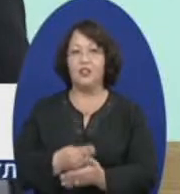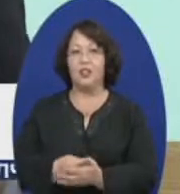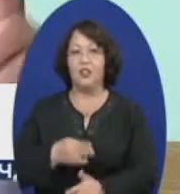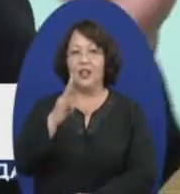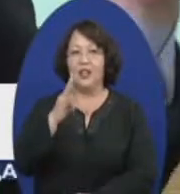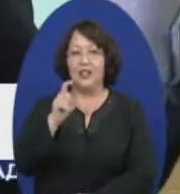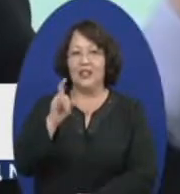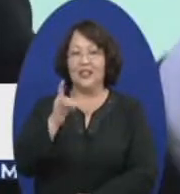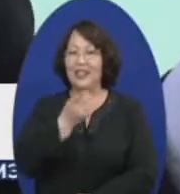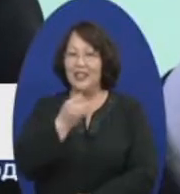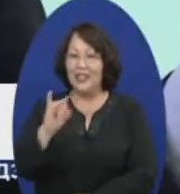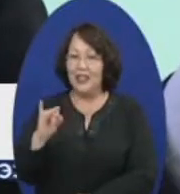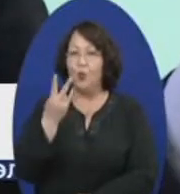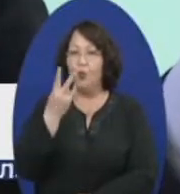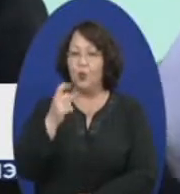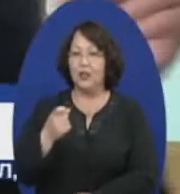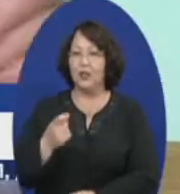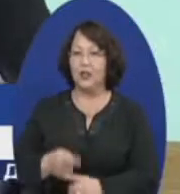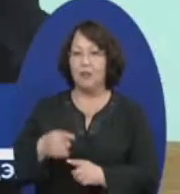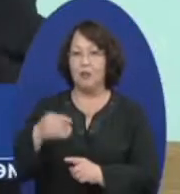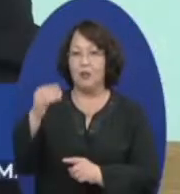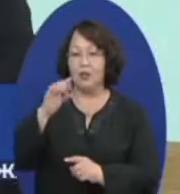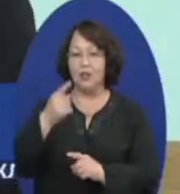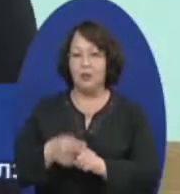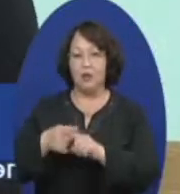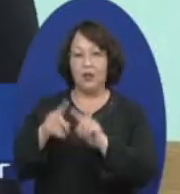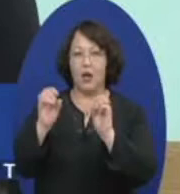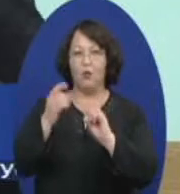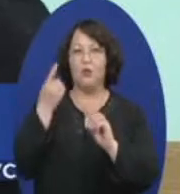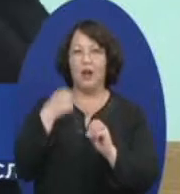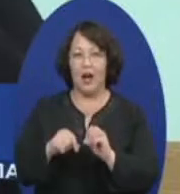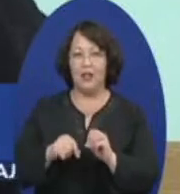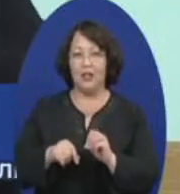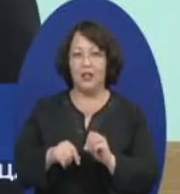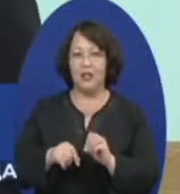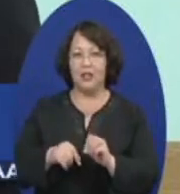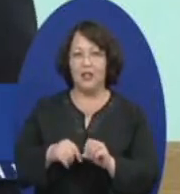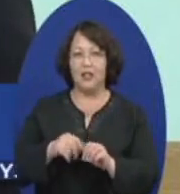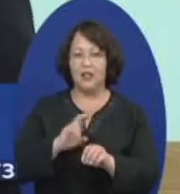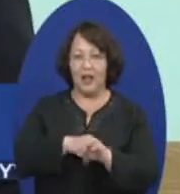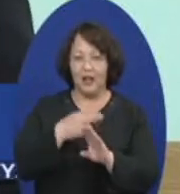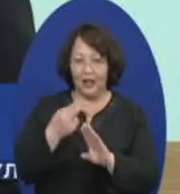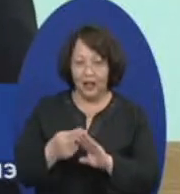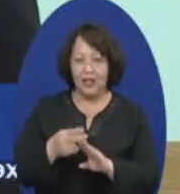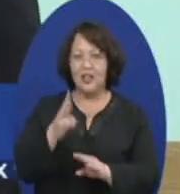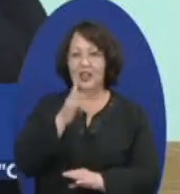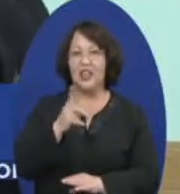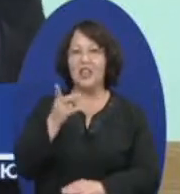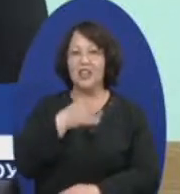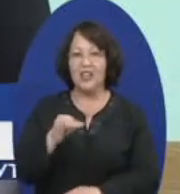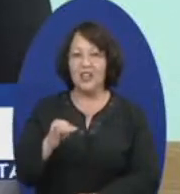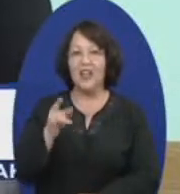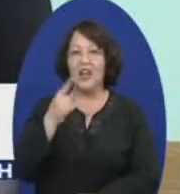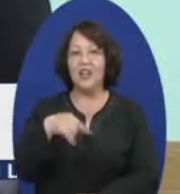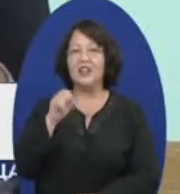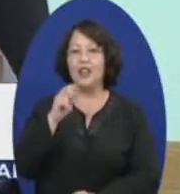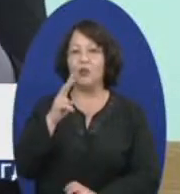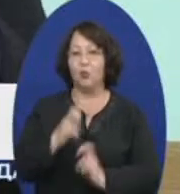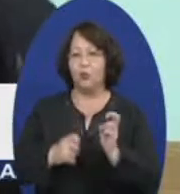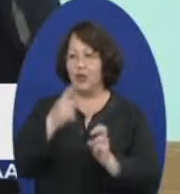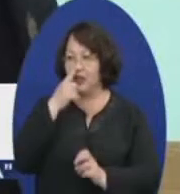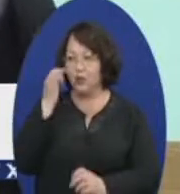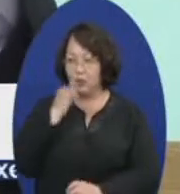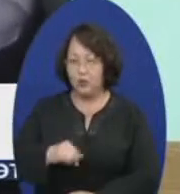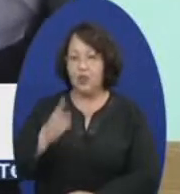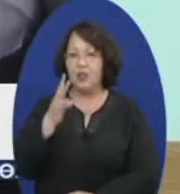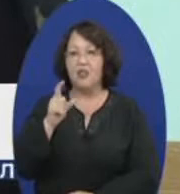яагаад өсөхгүй байгаа нь дархны нэхийдлийн үдр одоо хятадас нэхийг авчирд юм байна л да. Яасан гэхдээ зэрэг